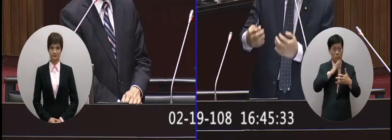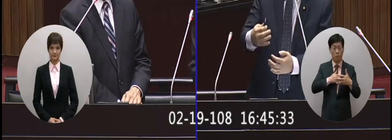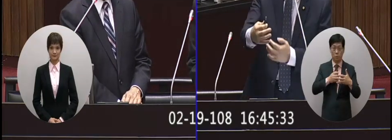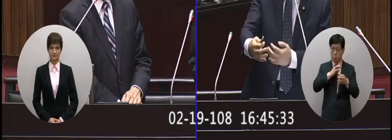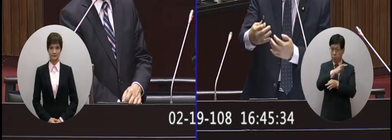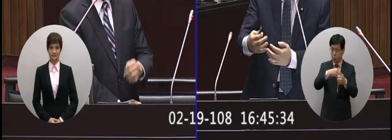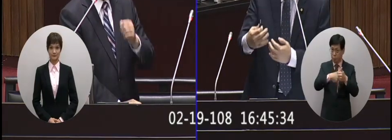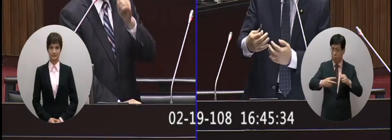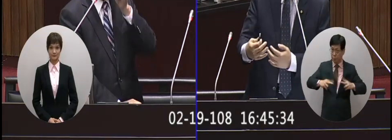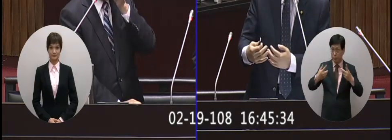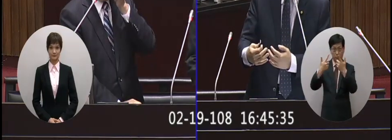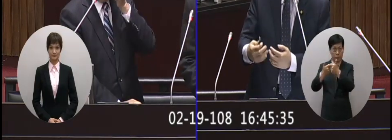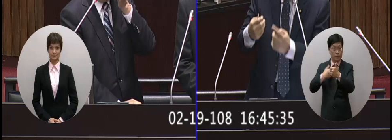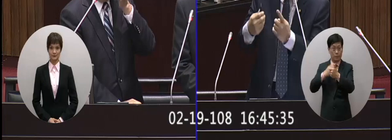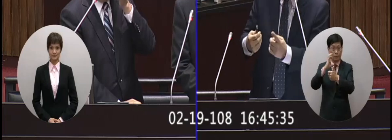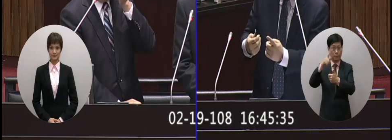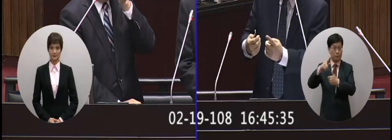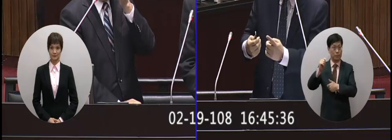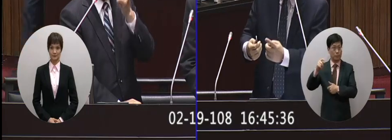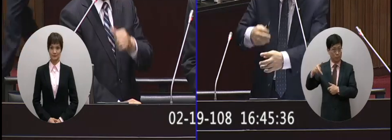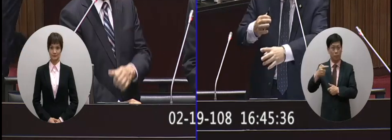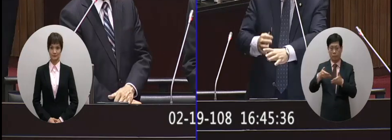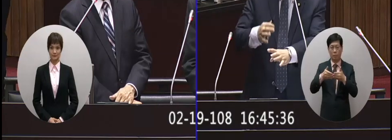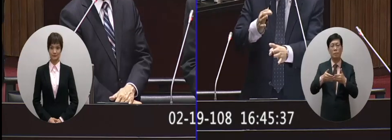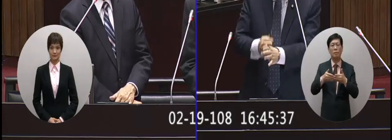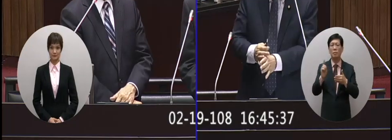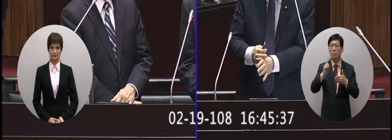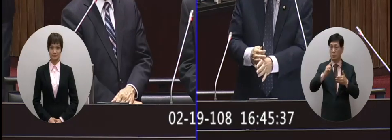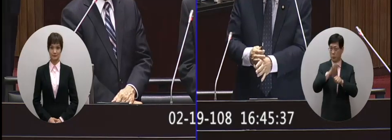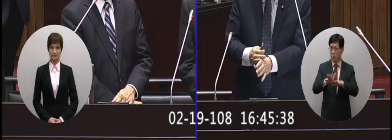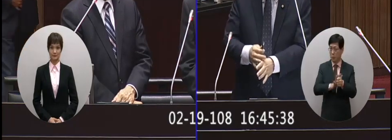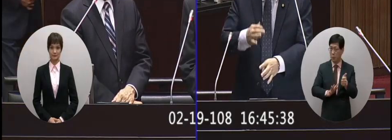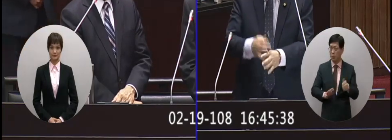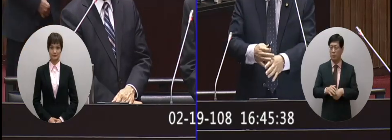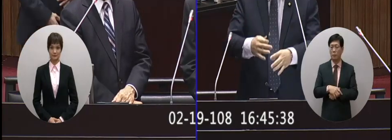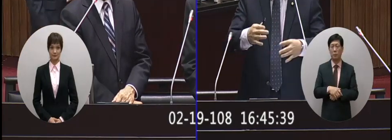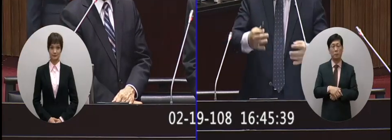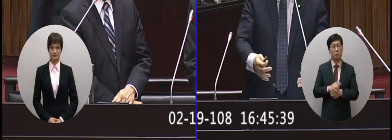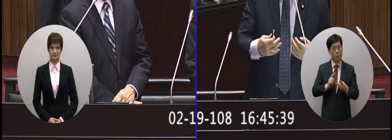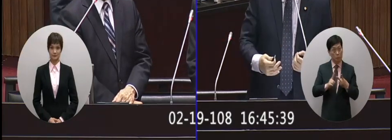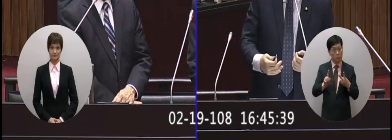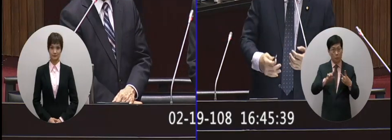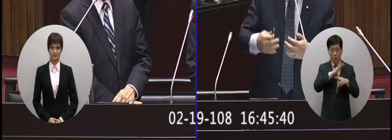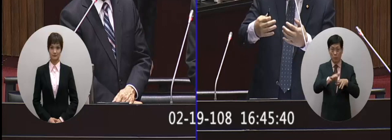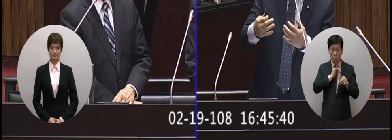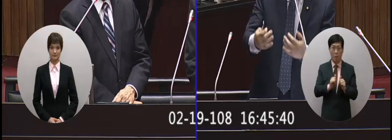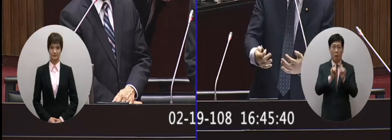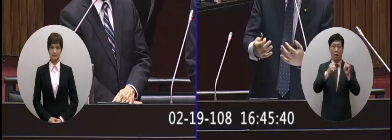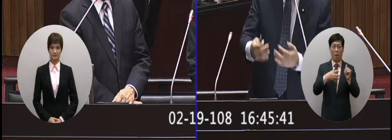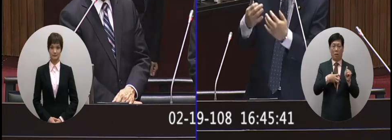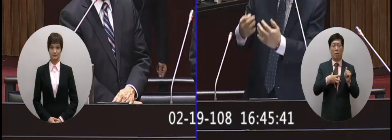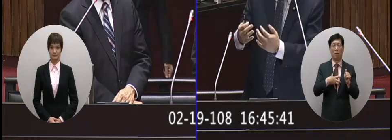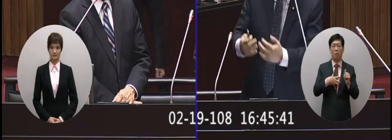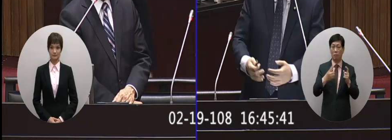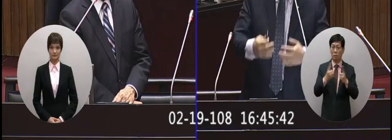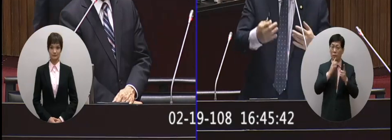整，是不是符合 CPTPP 的规范，这真重要。好，哪些产业会受到影响，哪些产业会受到冲击啊？对我们 GDP